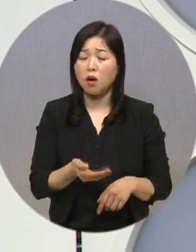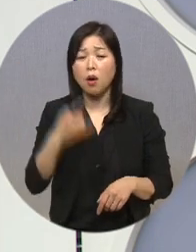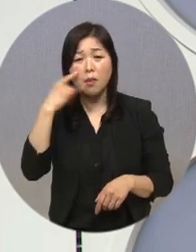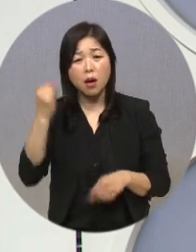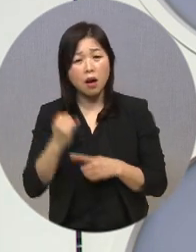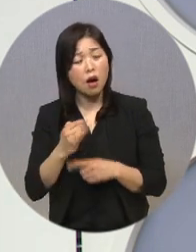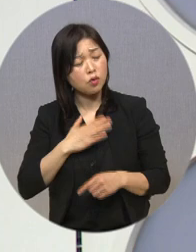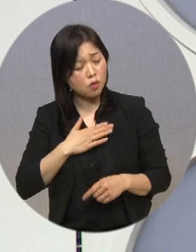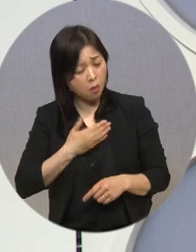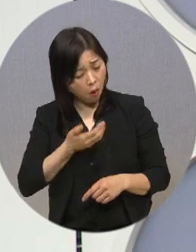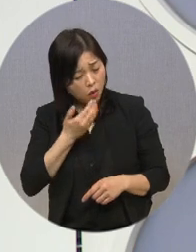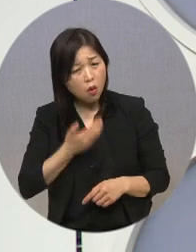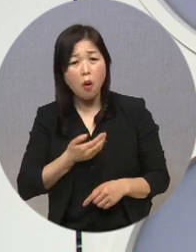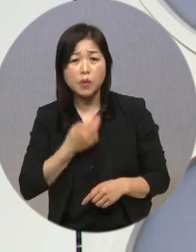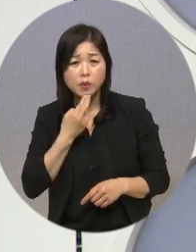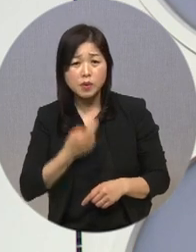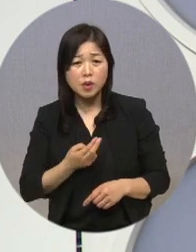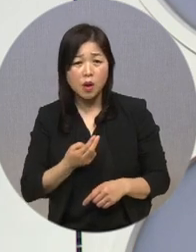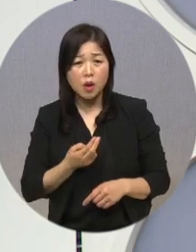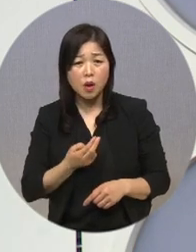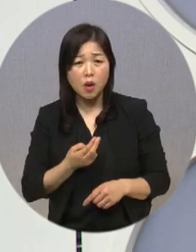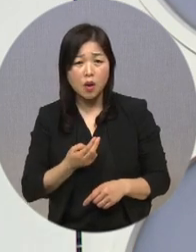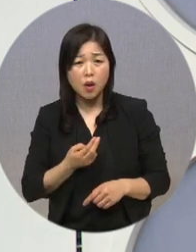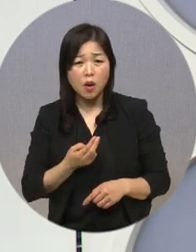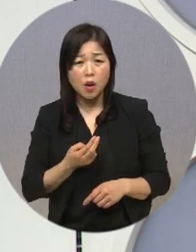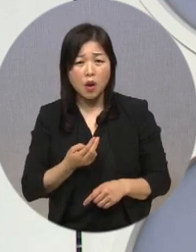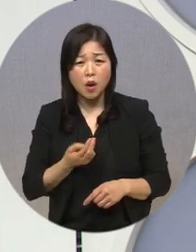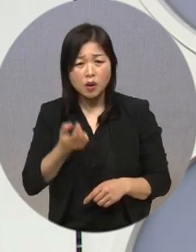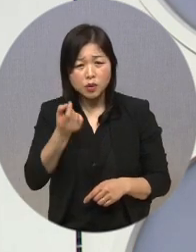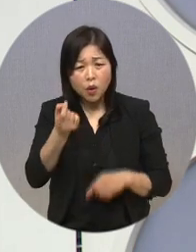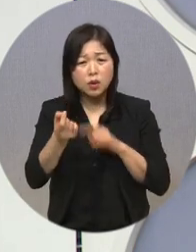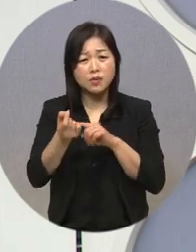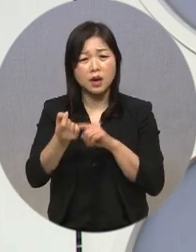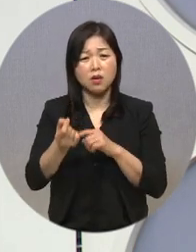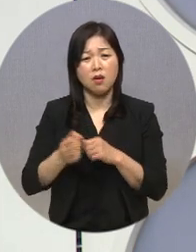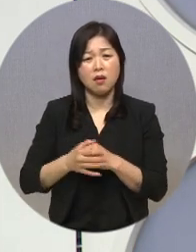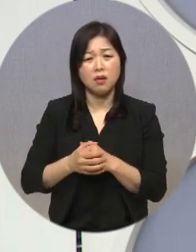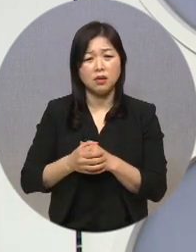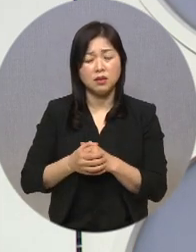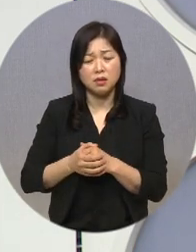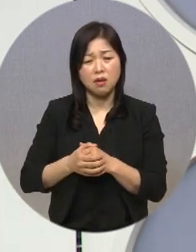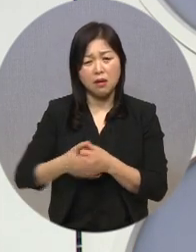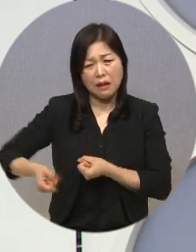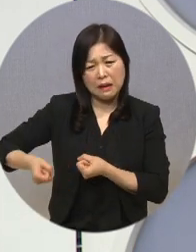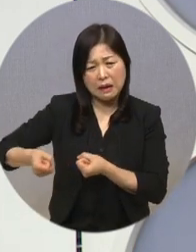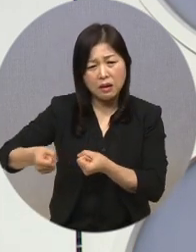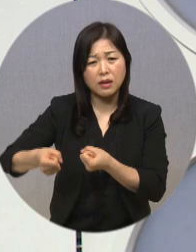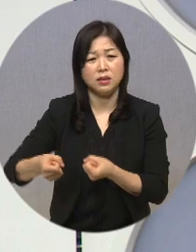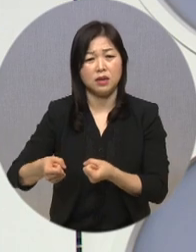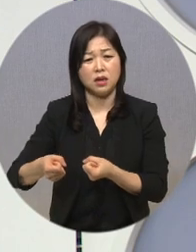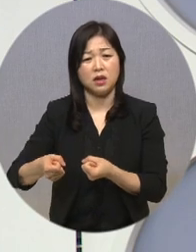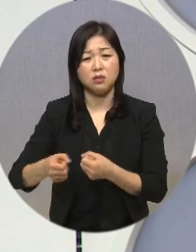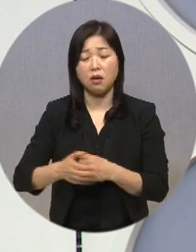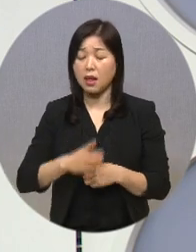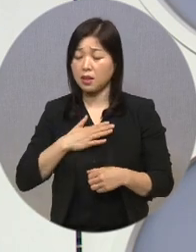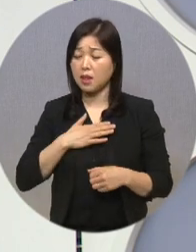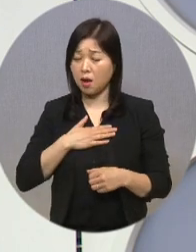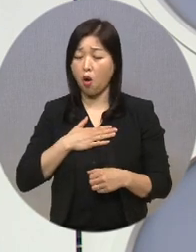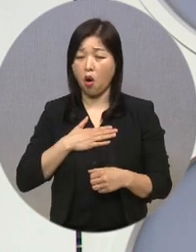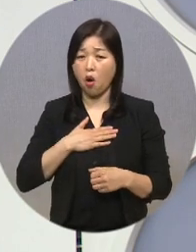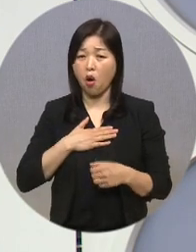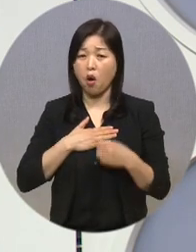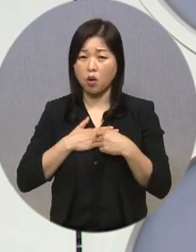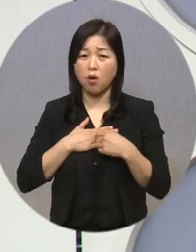그 우리는 조그만 장난하는 걸 싣고 왔는데 두 발자리를 그러면 내 몫을 줘라 그래서